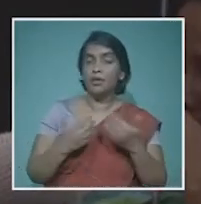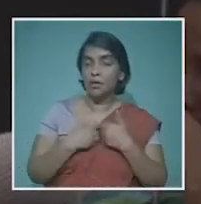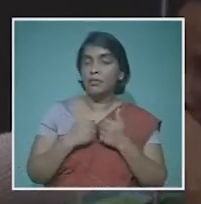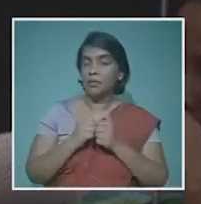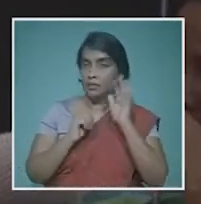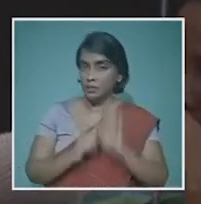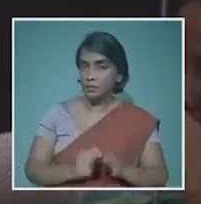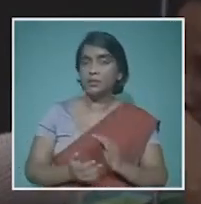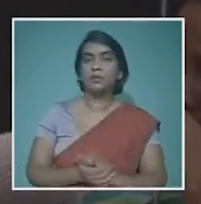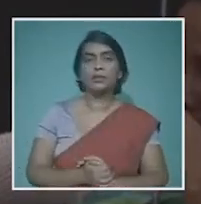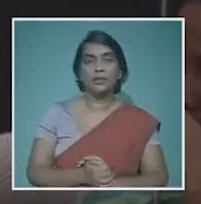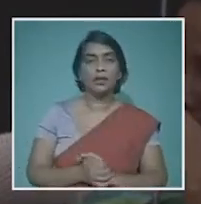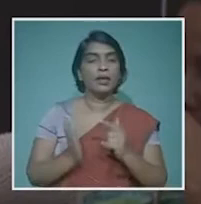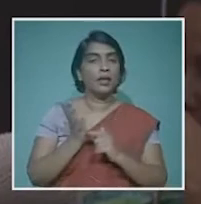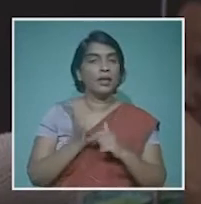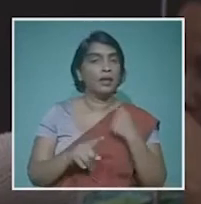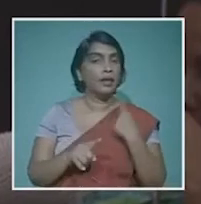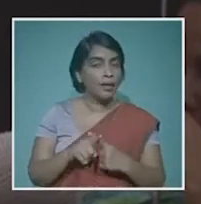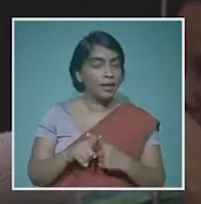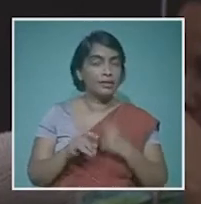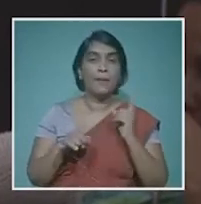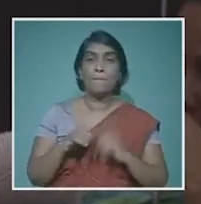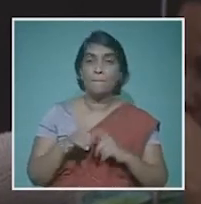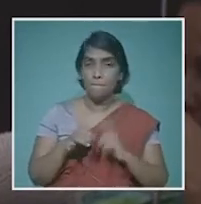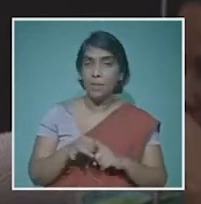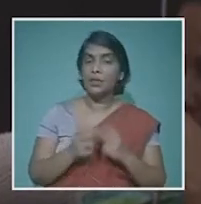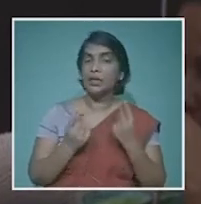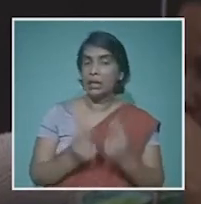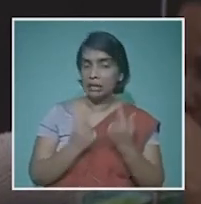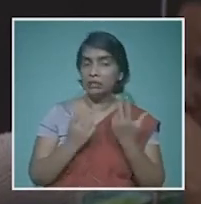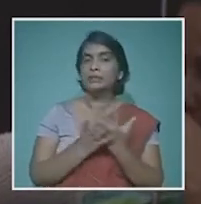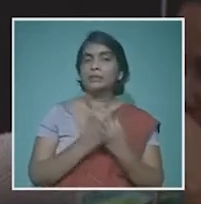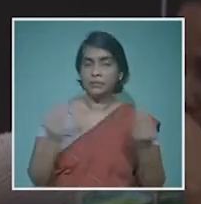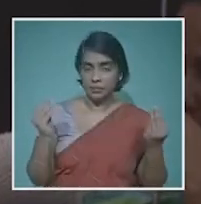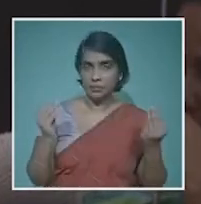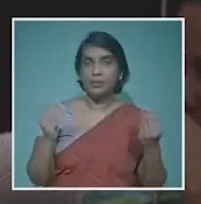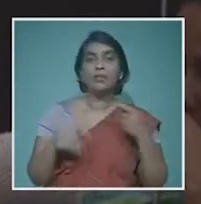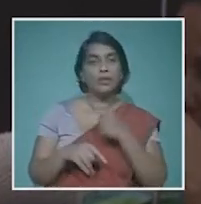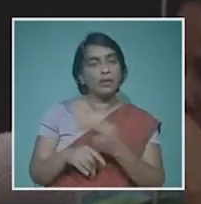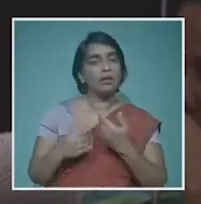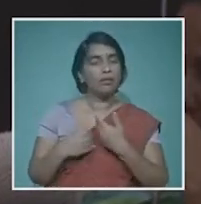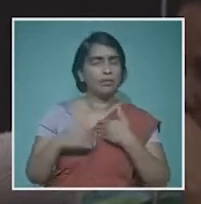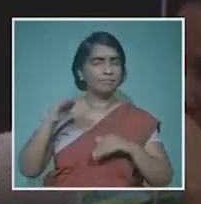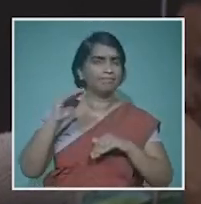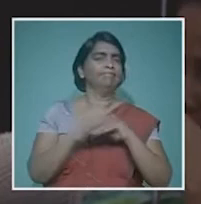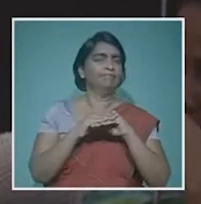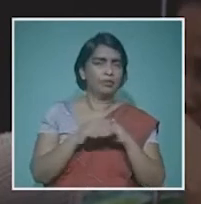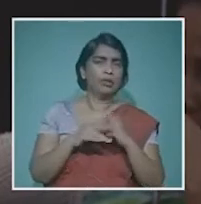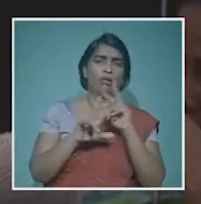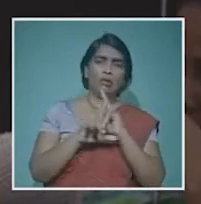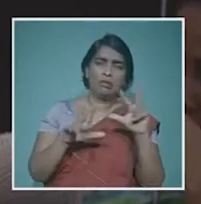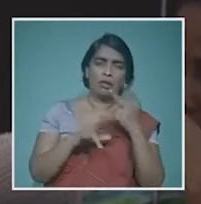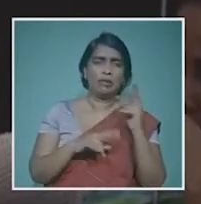වෙනවා බදු ප්‍රශ්නය ඉක්මනින් අපි අවසන් කරගන්න. ඒකට එක්කෝ අපි කැප් එකක් දාලා එක්කෝ 18ක් එක්කෝ